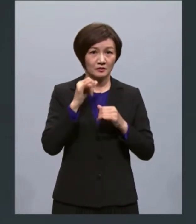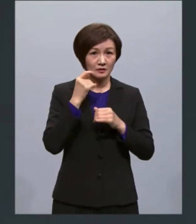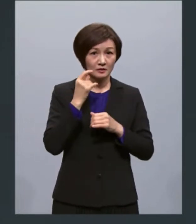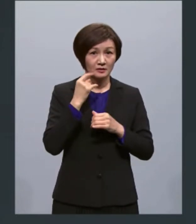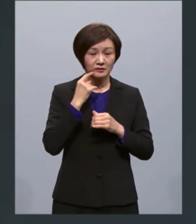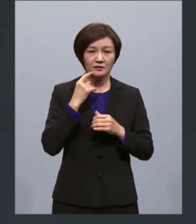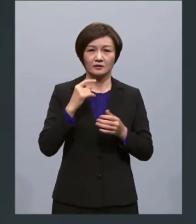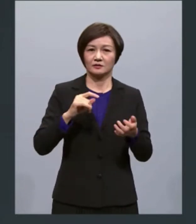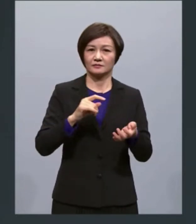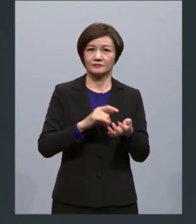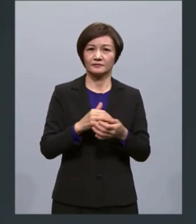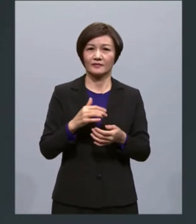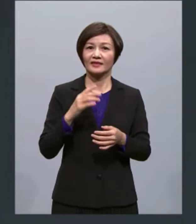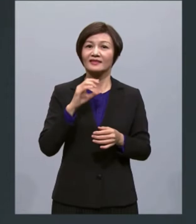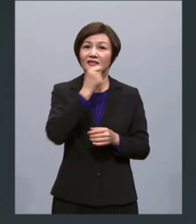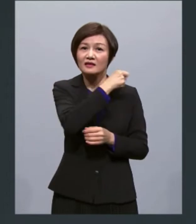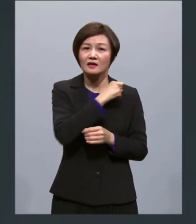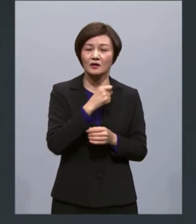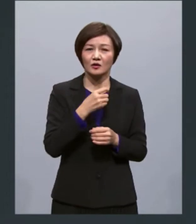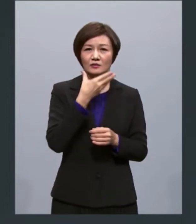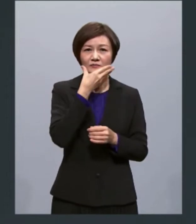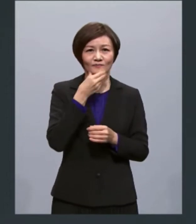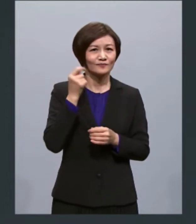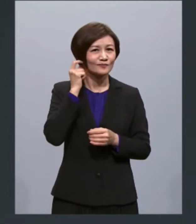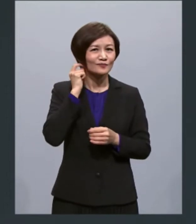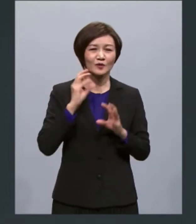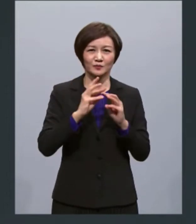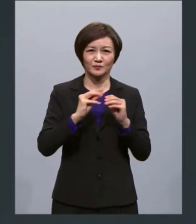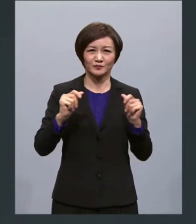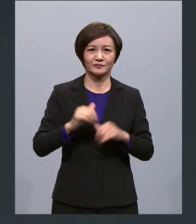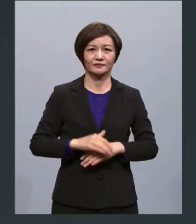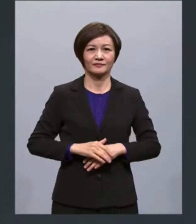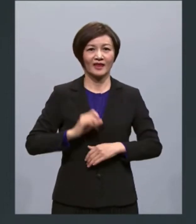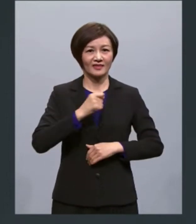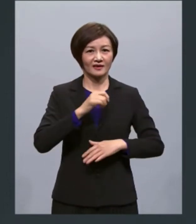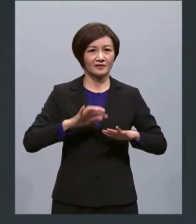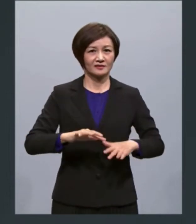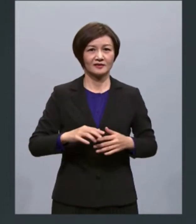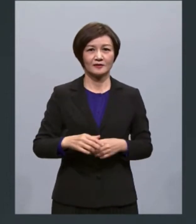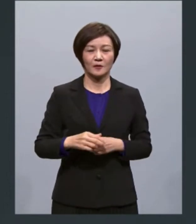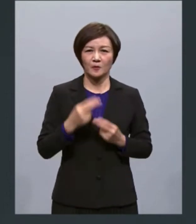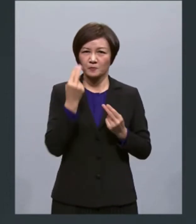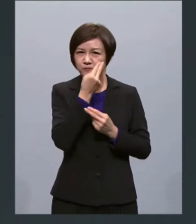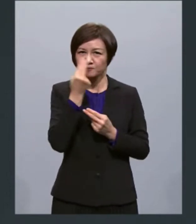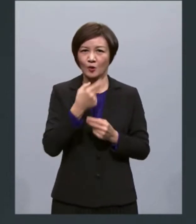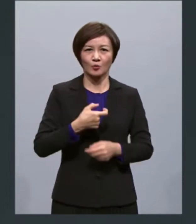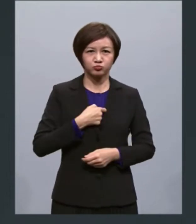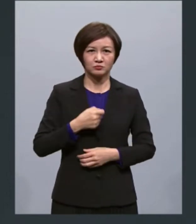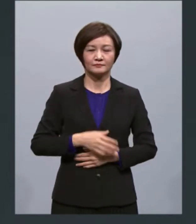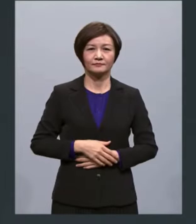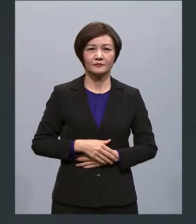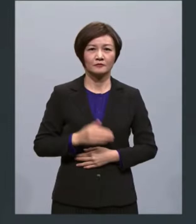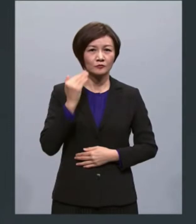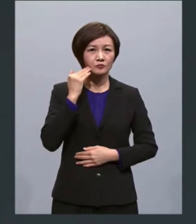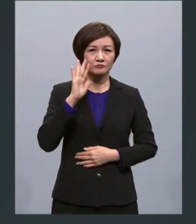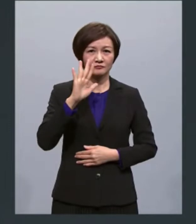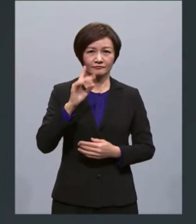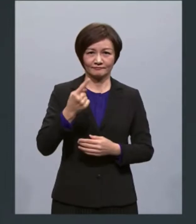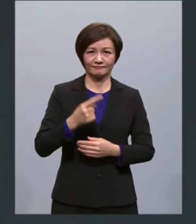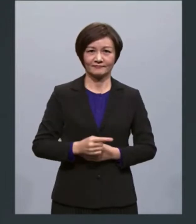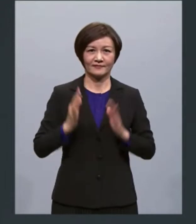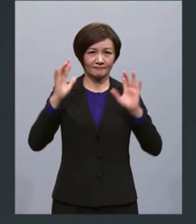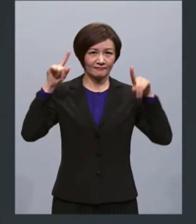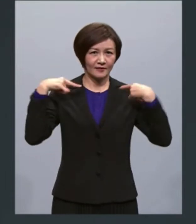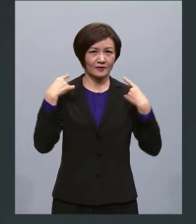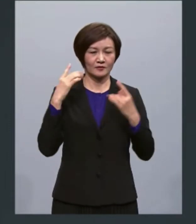是美丽之岛福尔摩沙。今天台湾仍然具备冒险患难的精神，只要有一个正